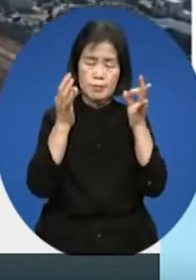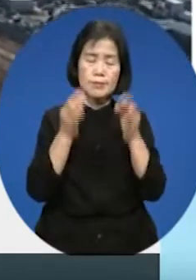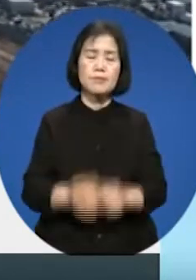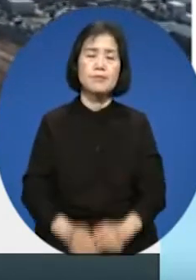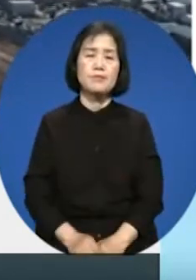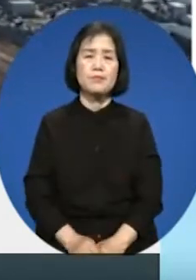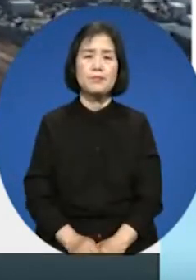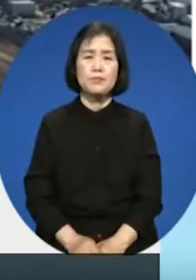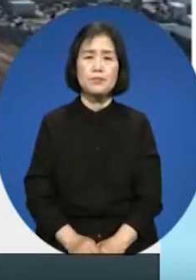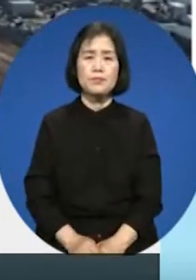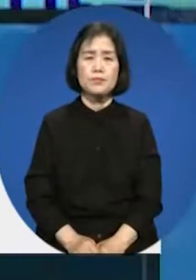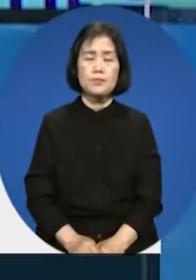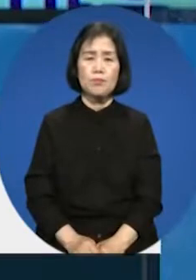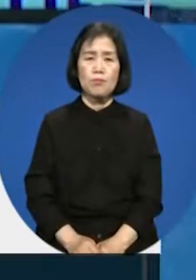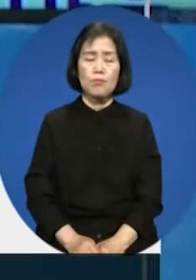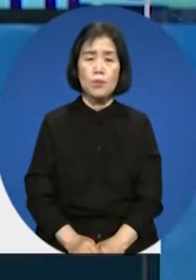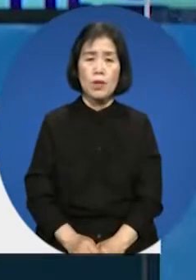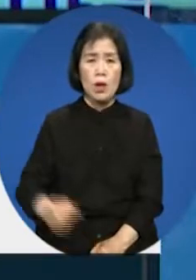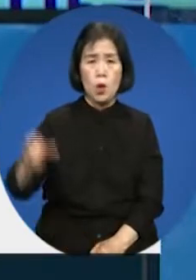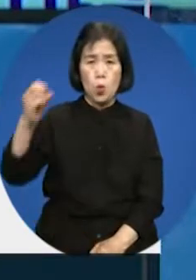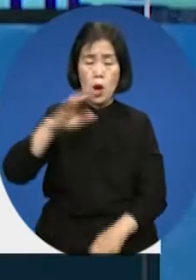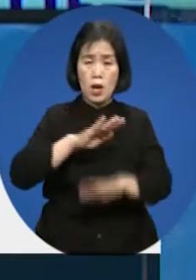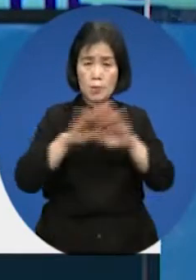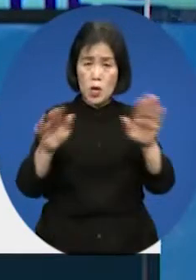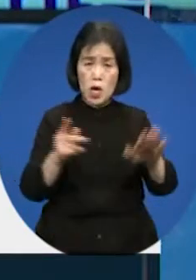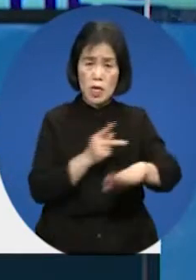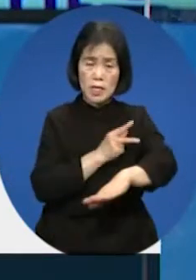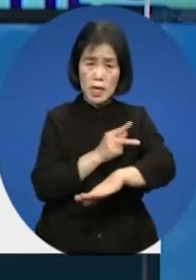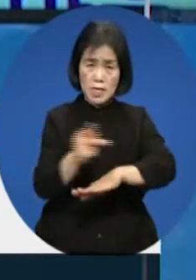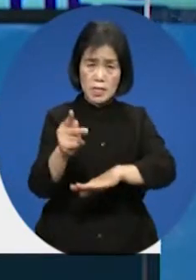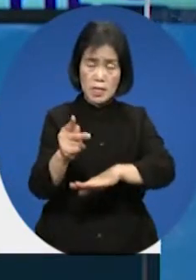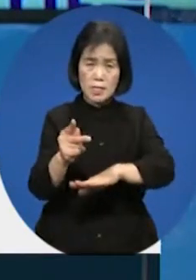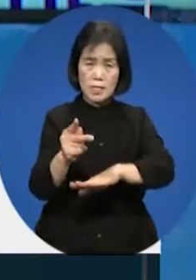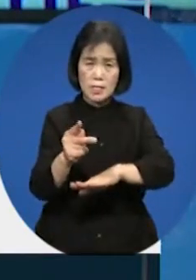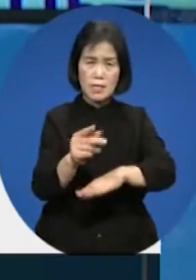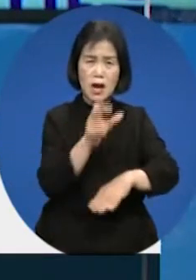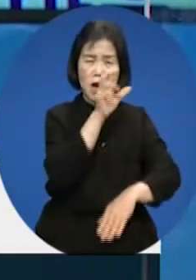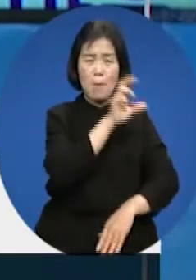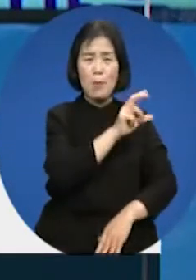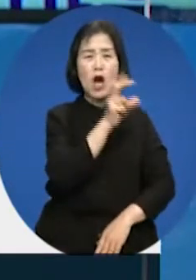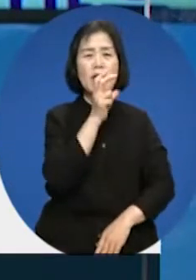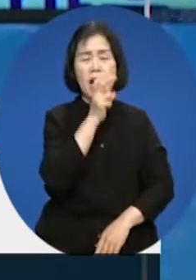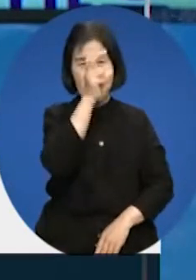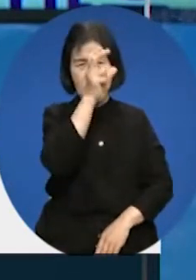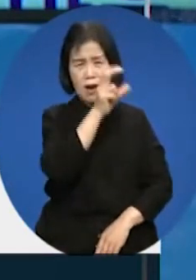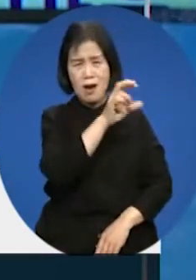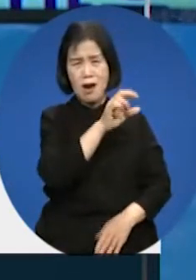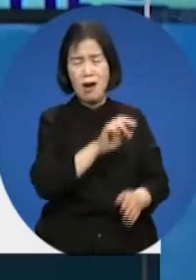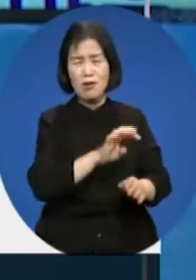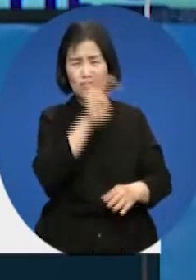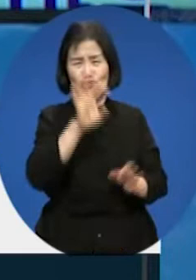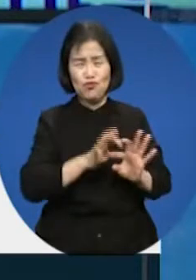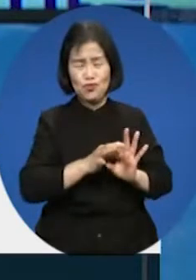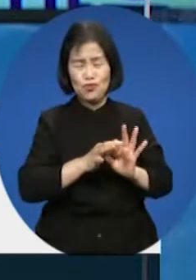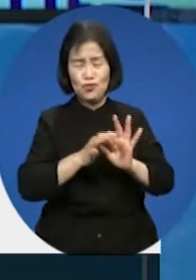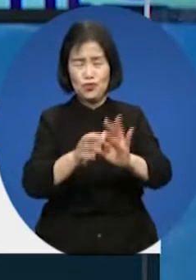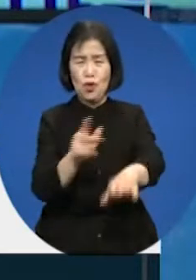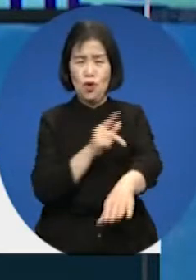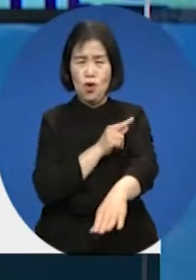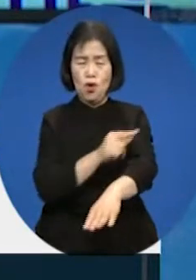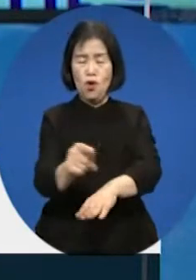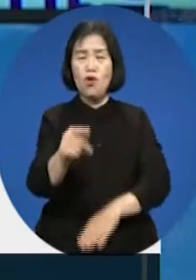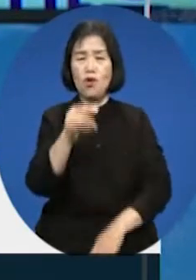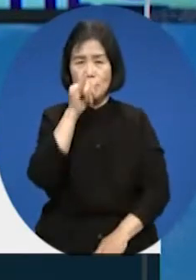광명이 KTX 광명역 있잖아요. 언젠가는 평양을 통해서 유라시아라고 갈 수 있는 고속철도가 있습니다. 네. 그래서